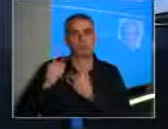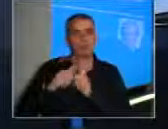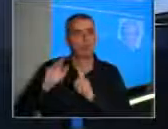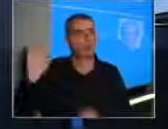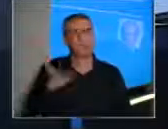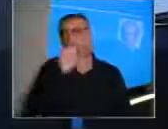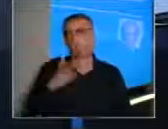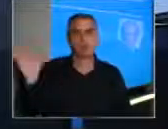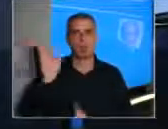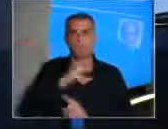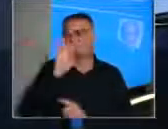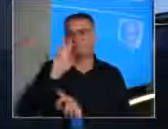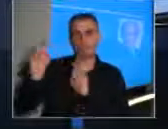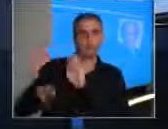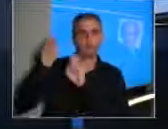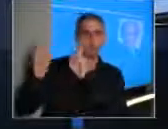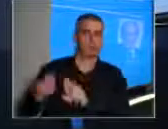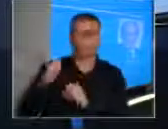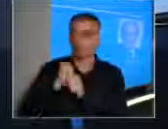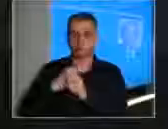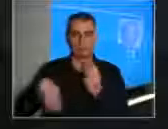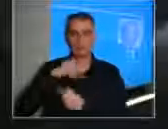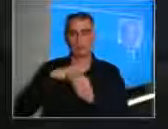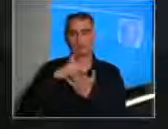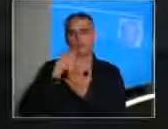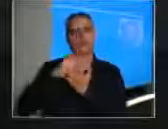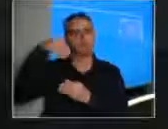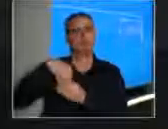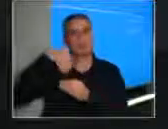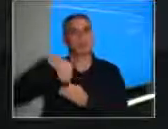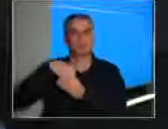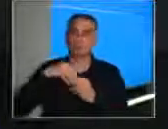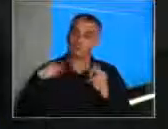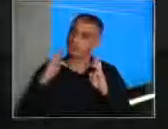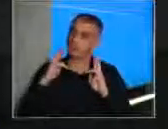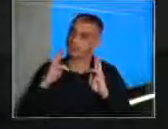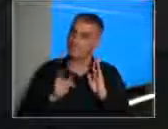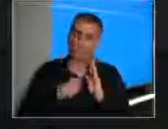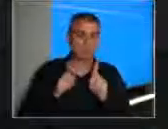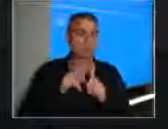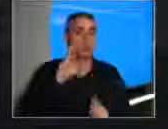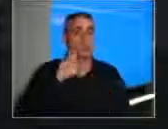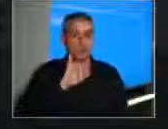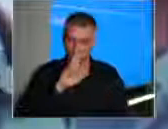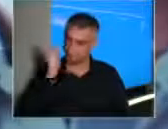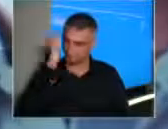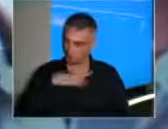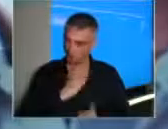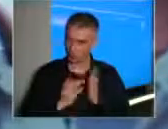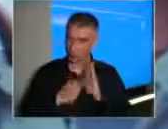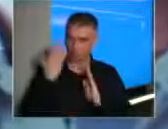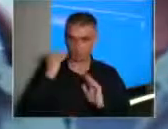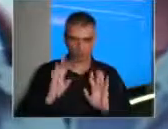של ביבי. כל פעם ביבי עושה לנו את התרגיל הזה, וממשיכים להצביע לו בהמונים. אני מקווה שהפעם, כמו שרועי אמר, החבר'ה, הבנו את זה פעם